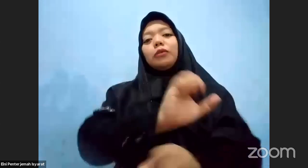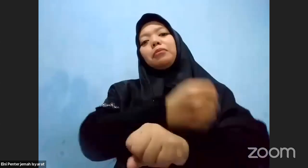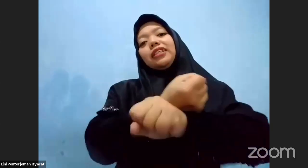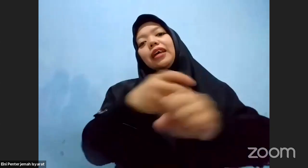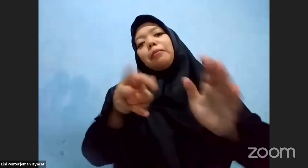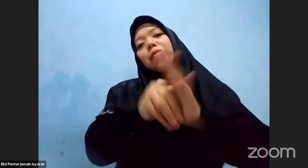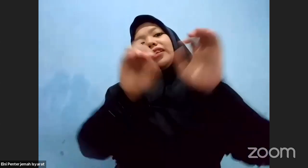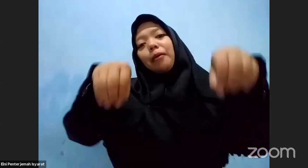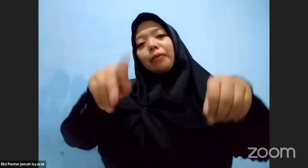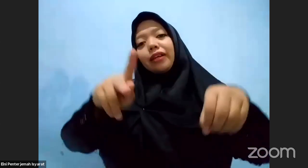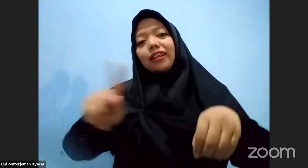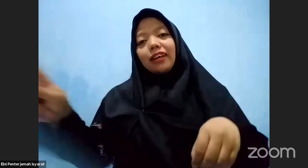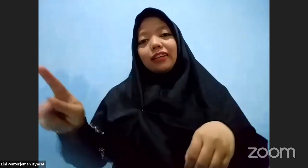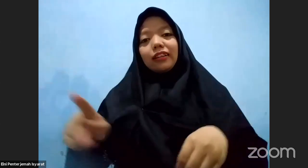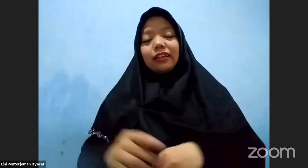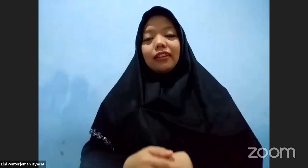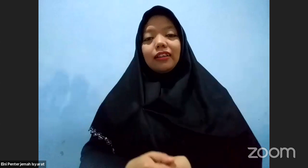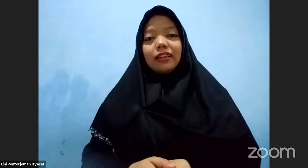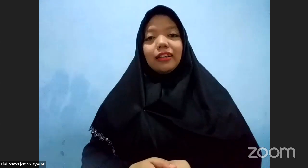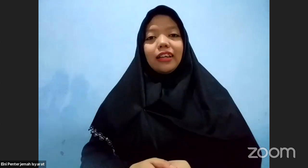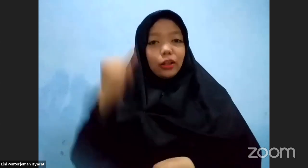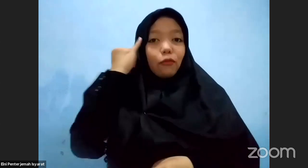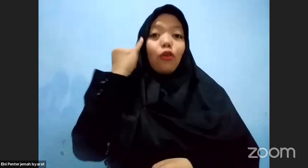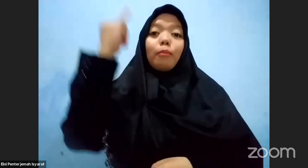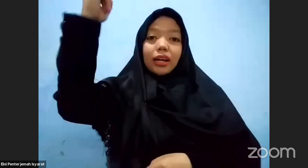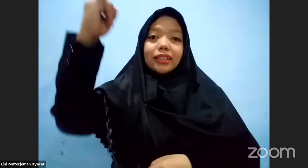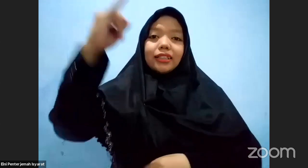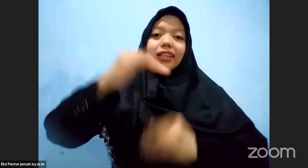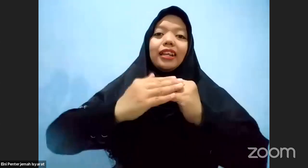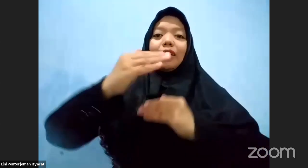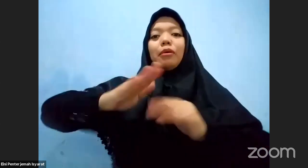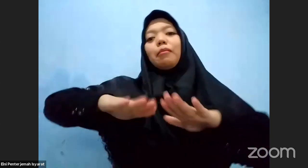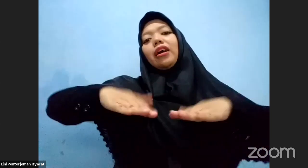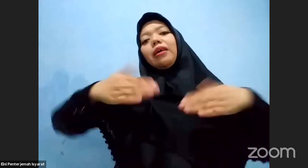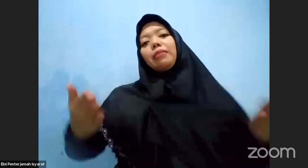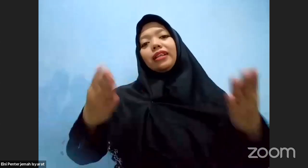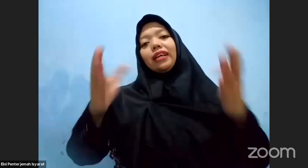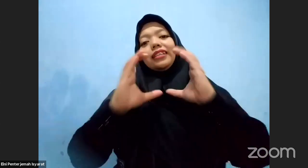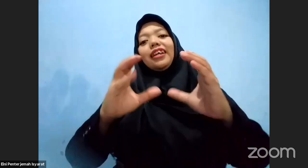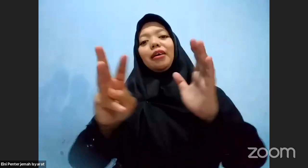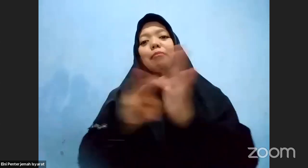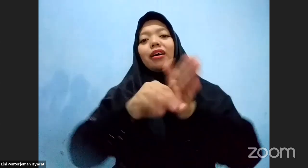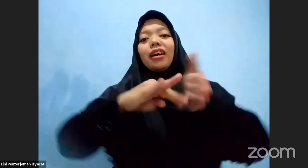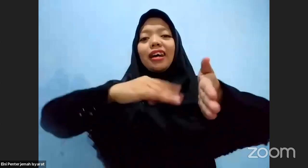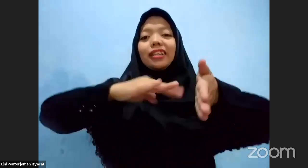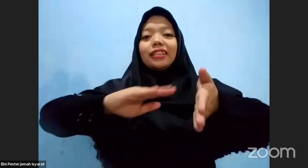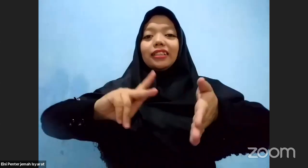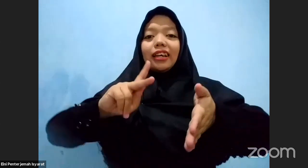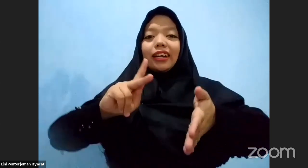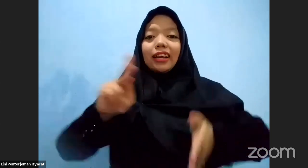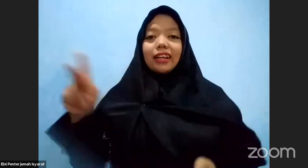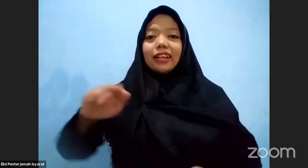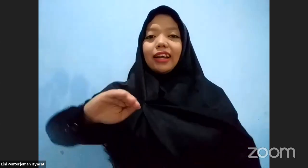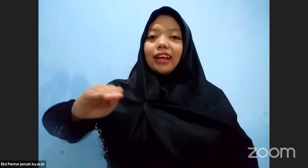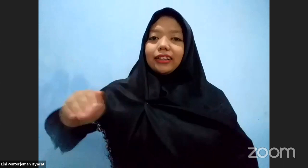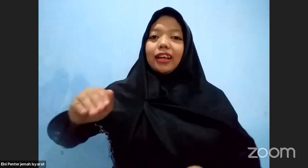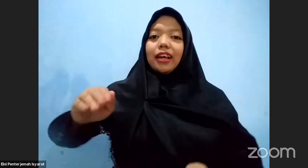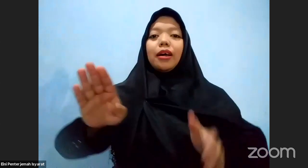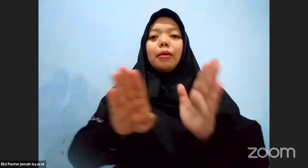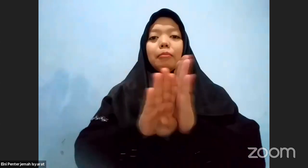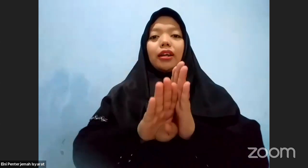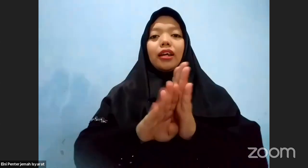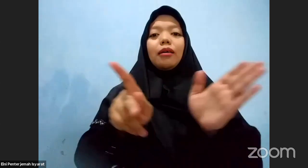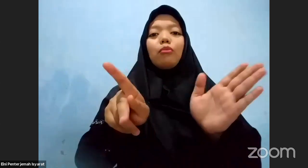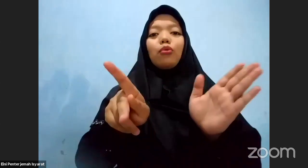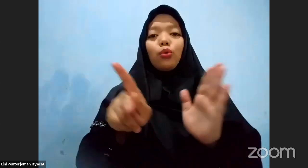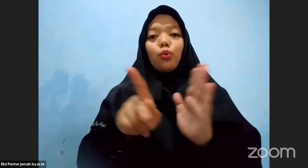Tentunya pandemi ini ini ada hikmahnya juga dari musibah ini eh kita semua juga harus menguatkan